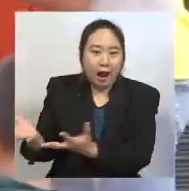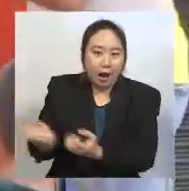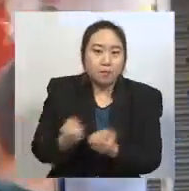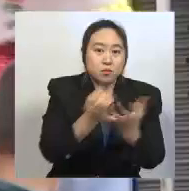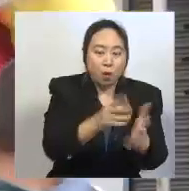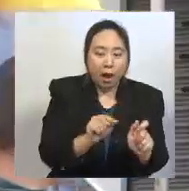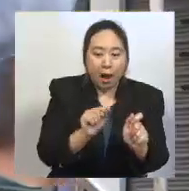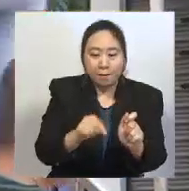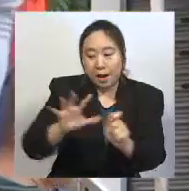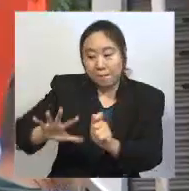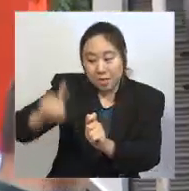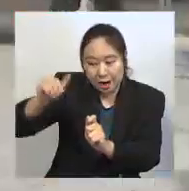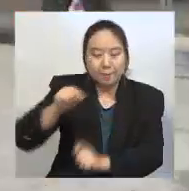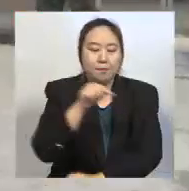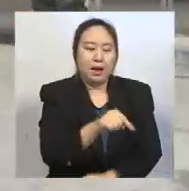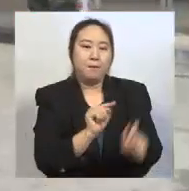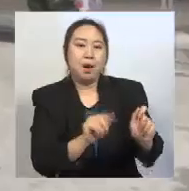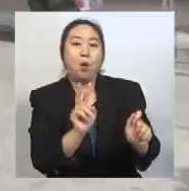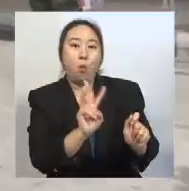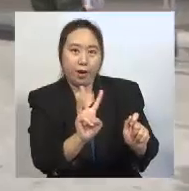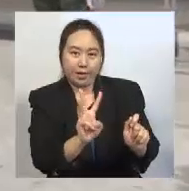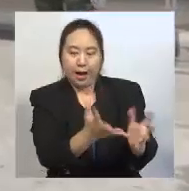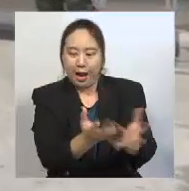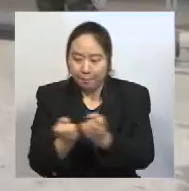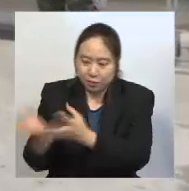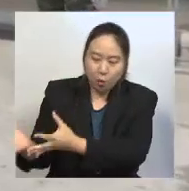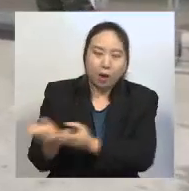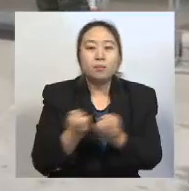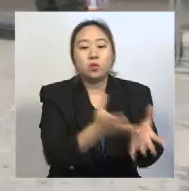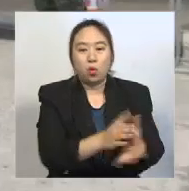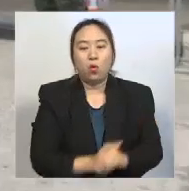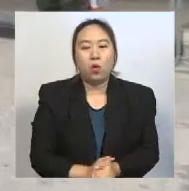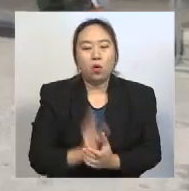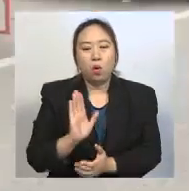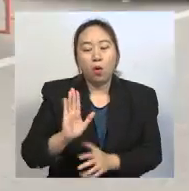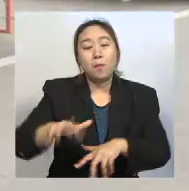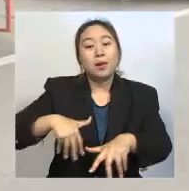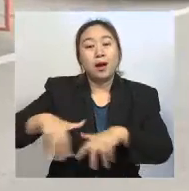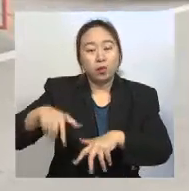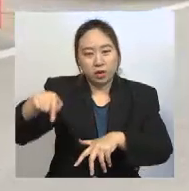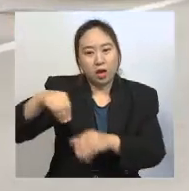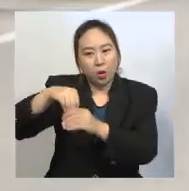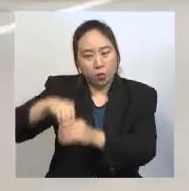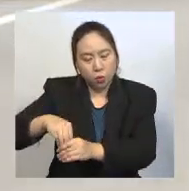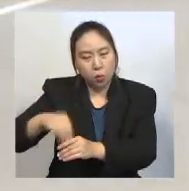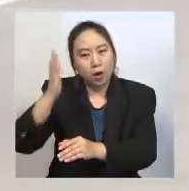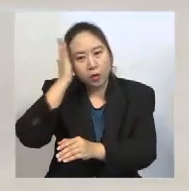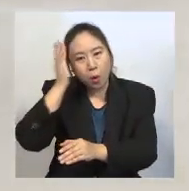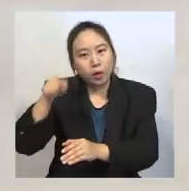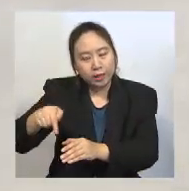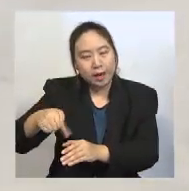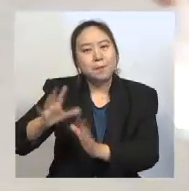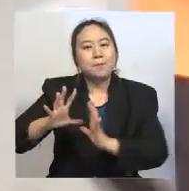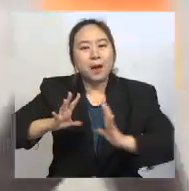มืองแล้วก็อำเภอวารินชำราบค่ะก็ทำให้พี่น้องที่ต้องขึ้นไปอาศัยพักพิงชั่วคราวบนบกนะคะก็อา